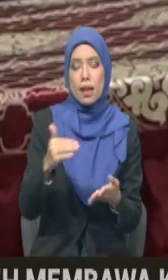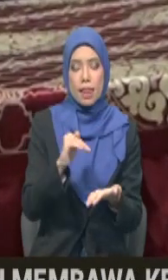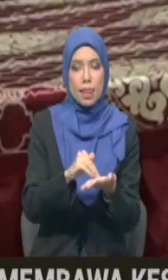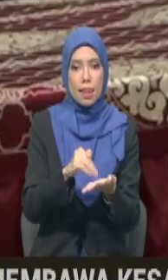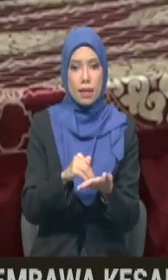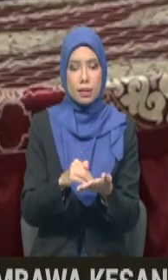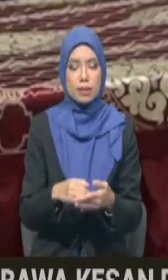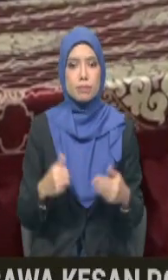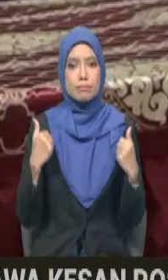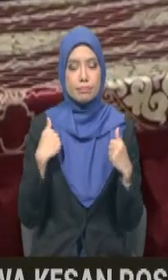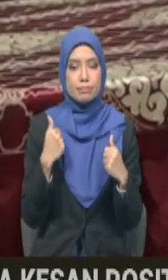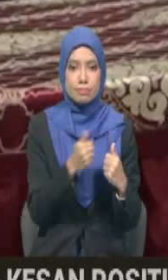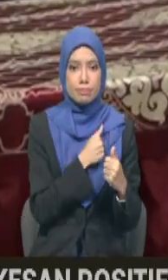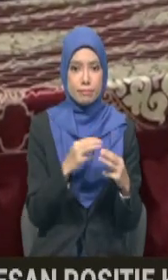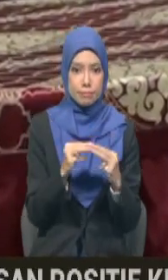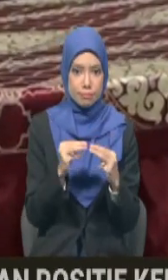mesyuarat